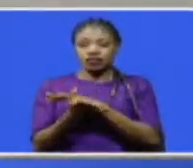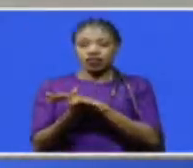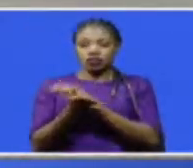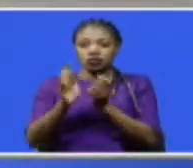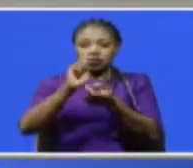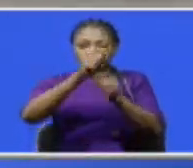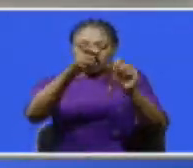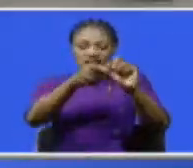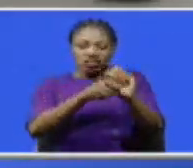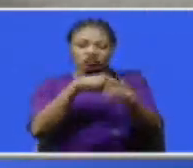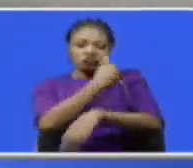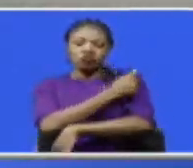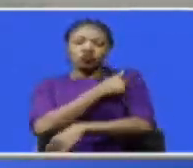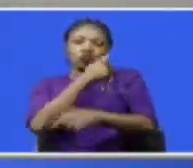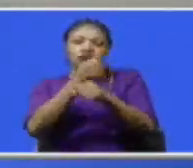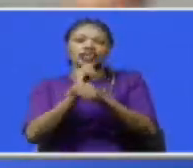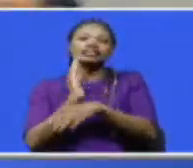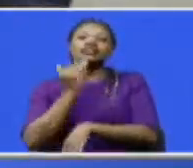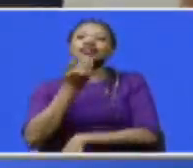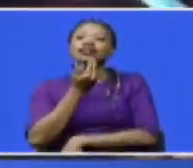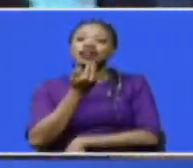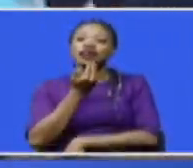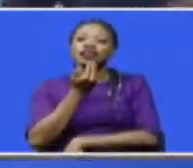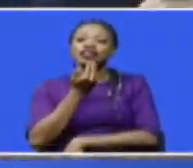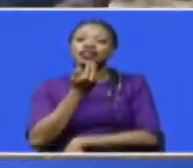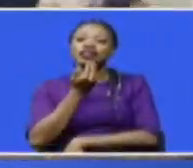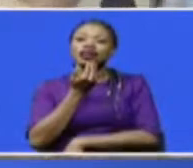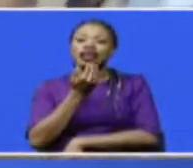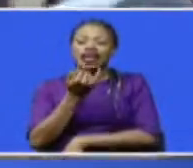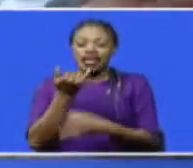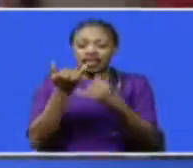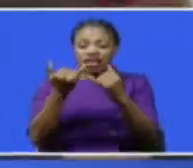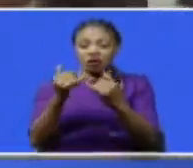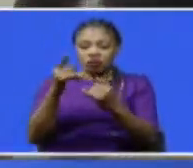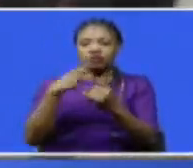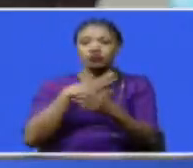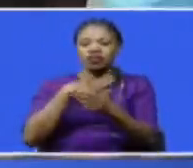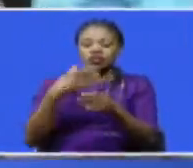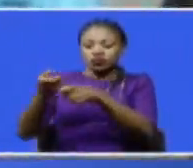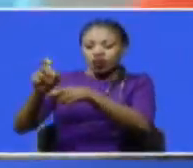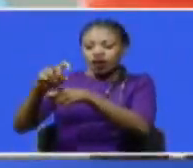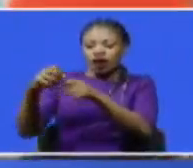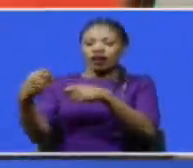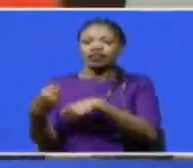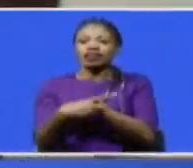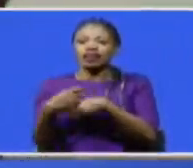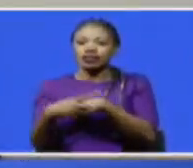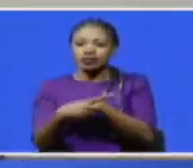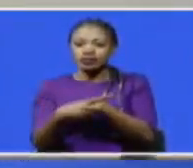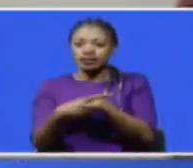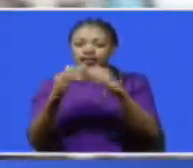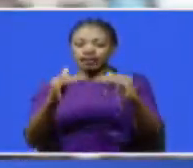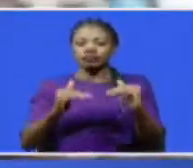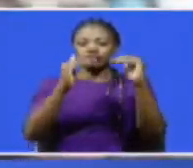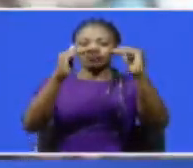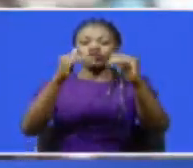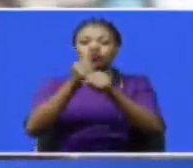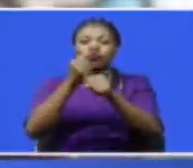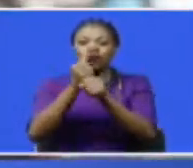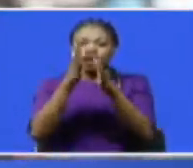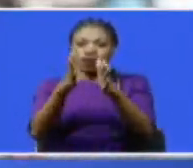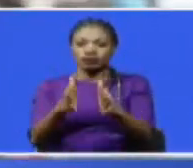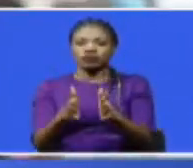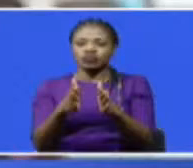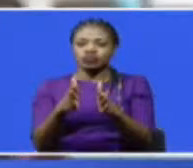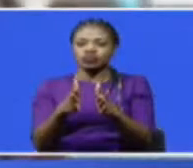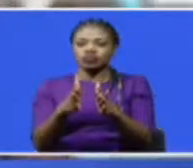kuwa taasisi ya serikali, ambapo swala hili lilipaswa kuangazia kuongezeka kwa mishahara na madaraja ya wafanyakazi. State